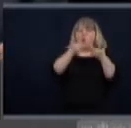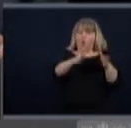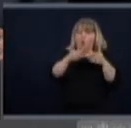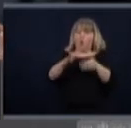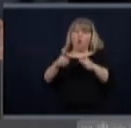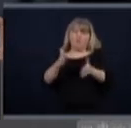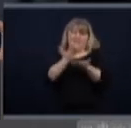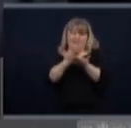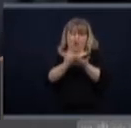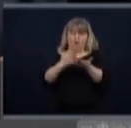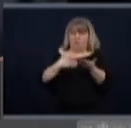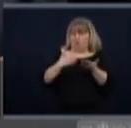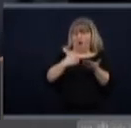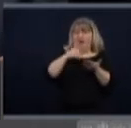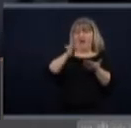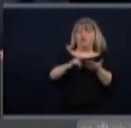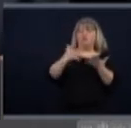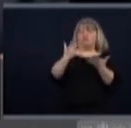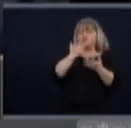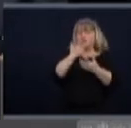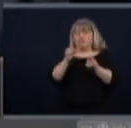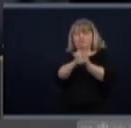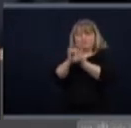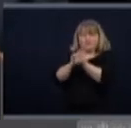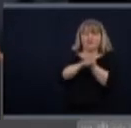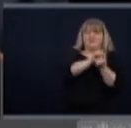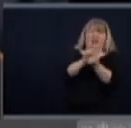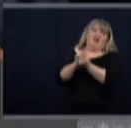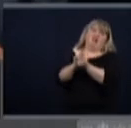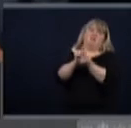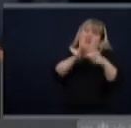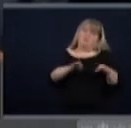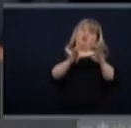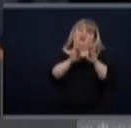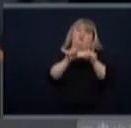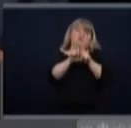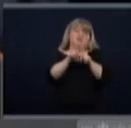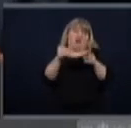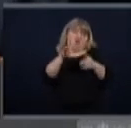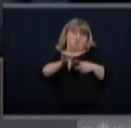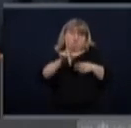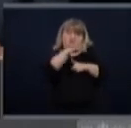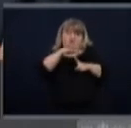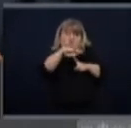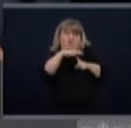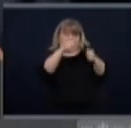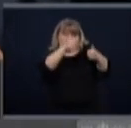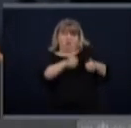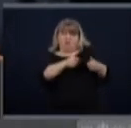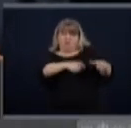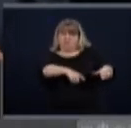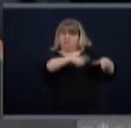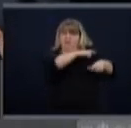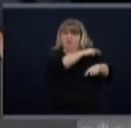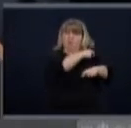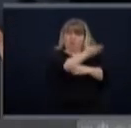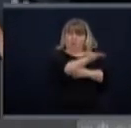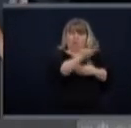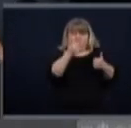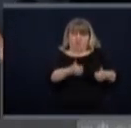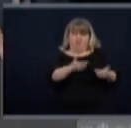des raisons sociales et parce que la situation est sous contrôle, en particulier